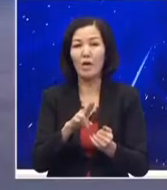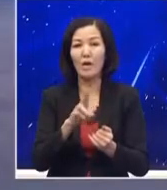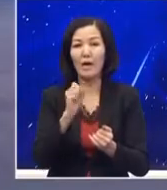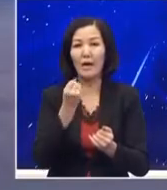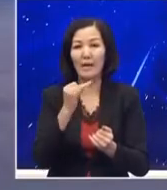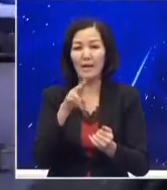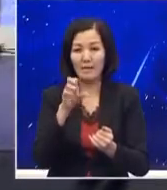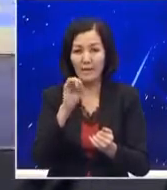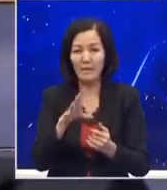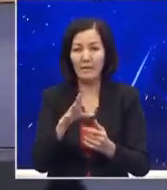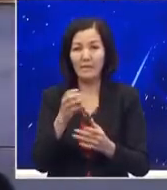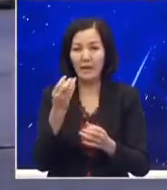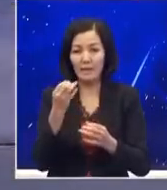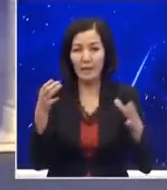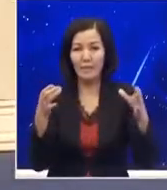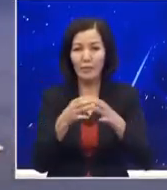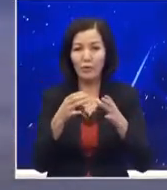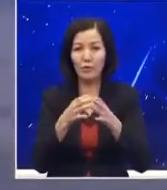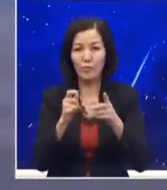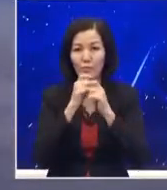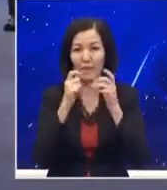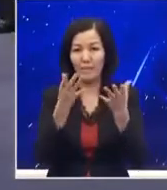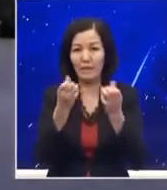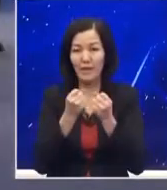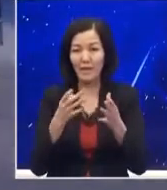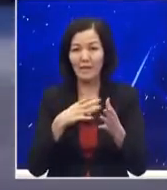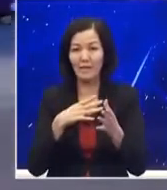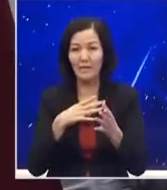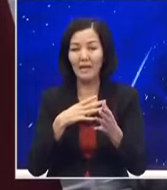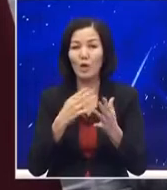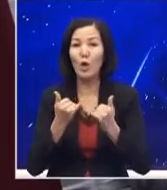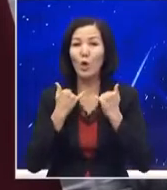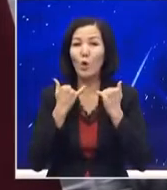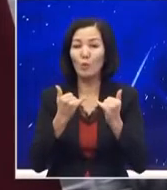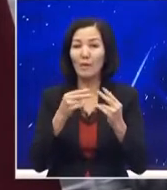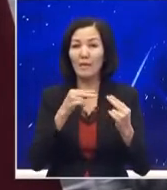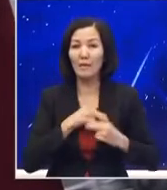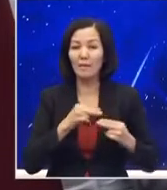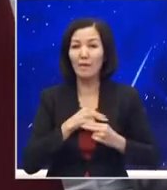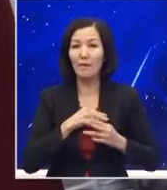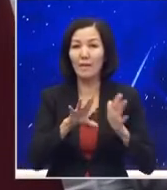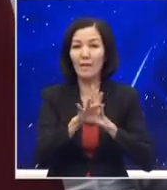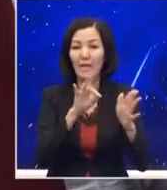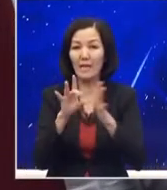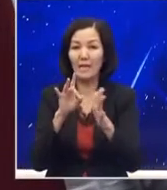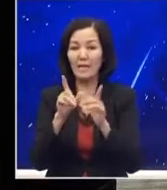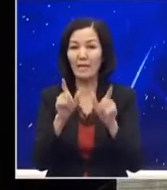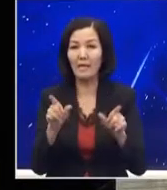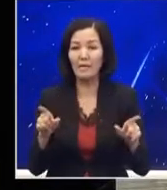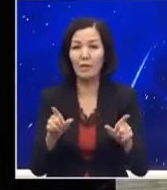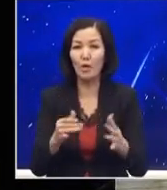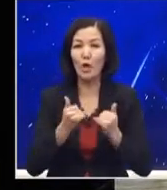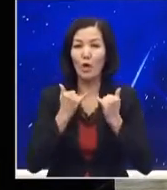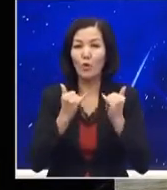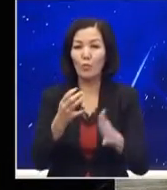Башбаев бастаған тағы бір топтың мерейі тіптен тасыды. Ел құрметіне бөленіп, еңбегімен еленіп жүрген бұл азаматтар құрмет